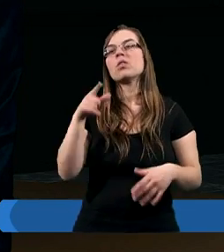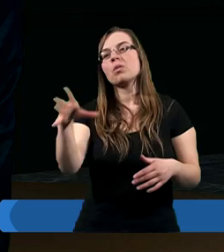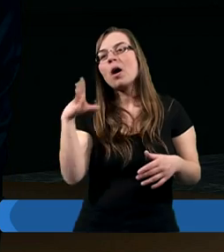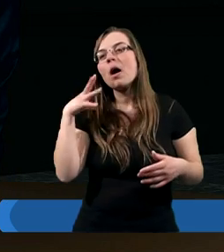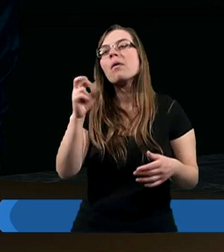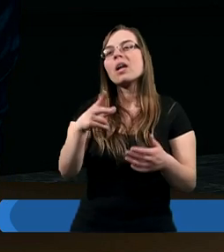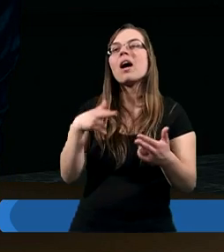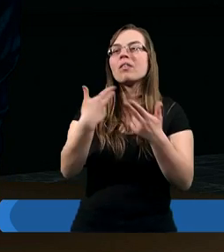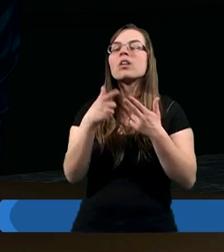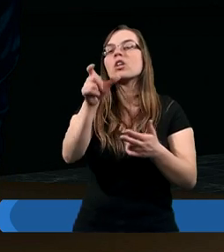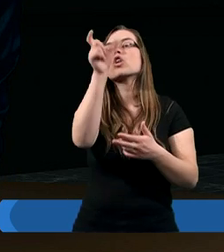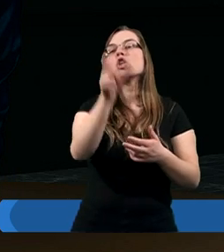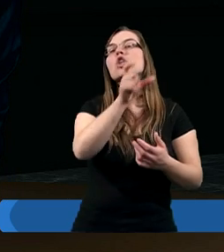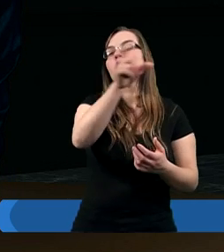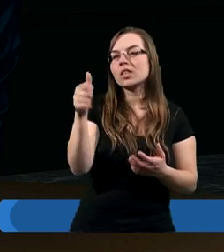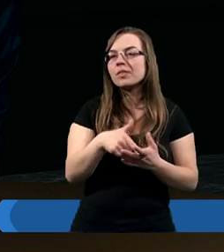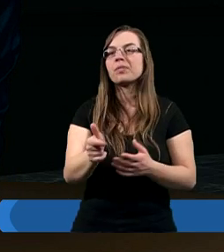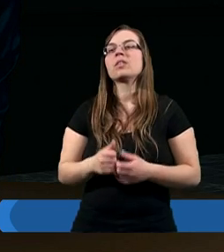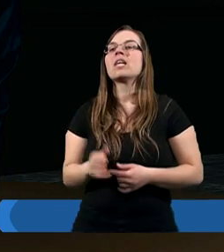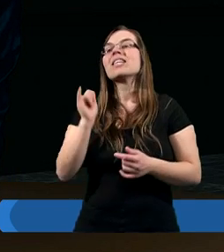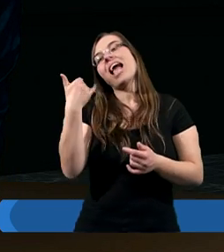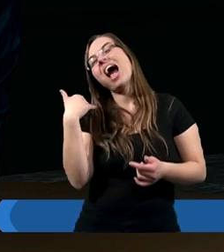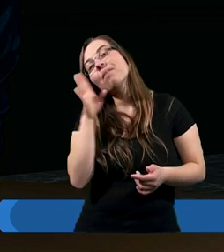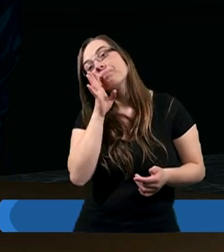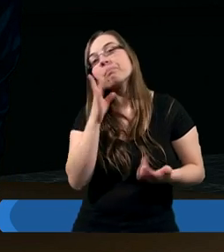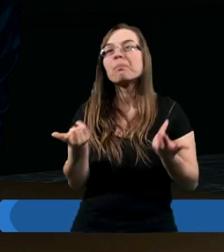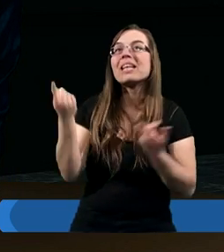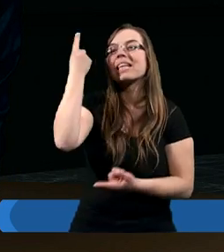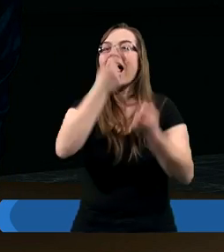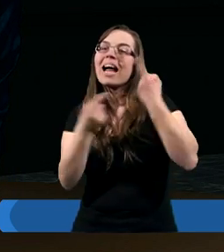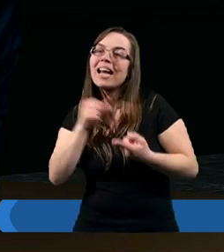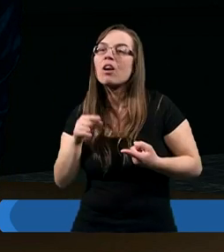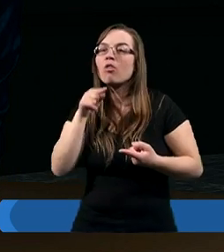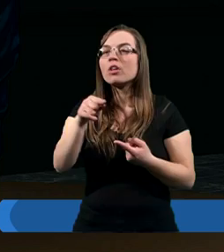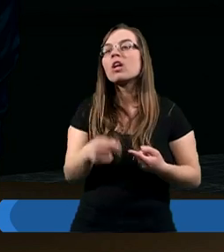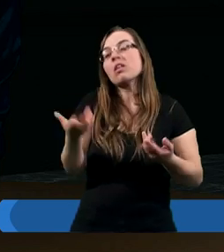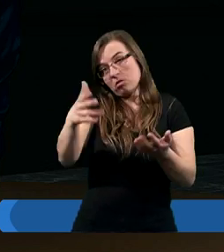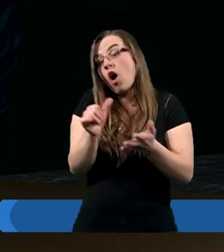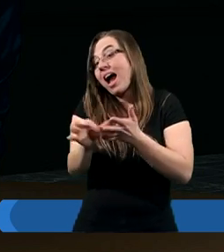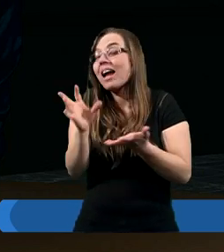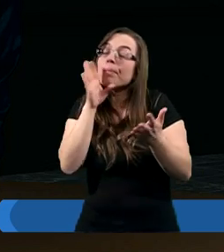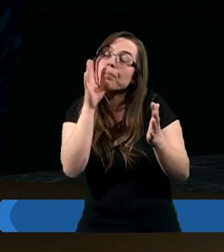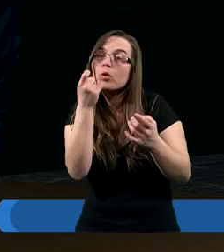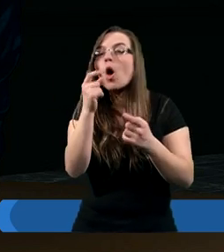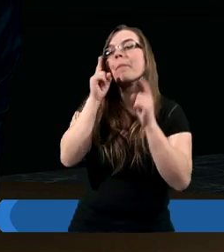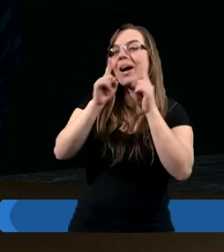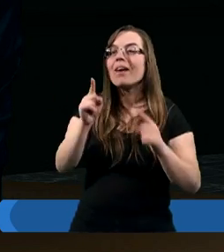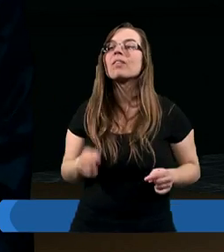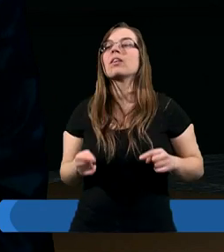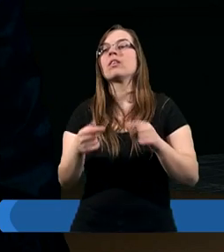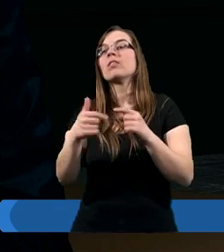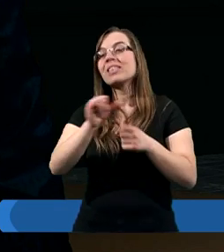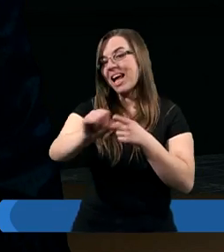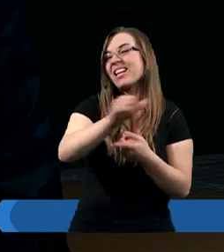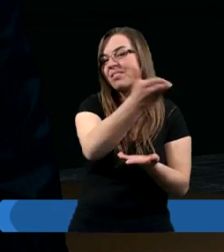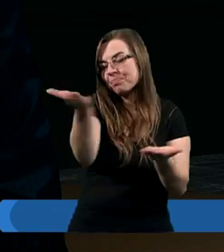I był poniżej narysowany krzyż. I jakby się tak zastanowić, to jest w tym wiele prawdy, ponieważ